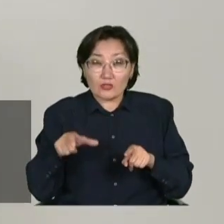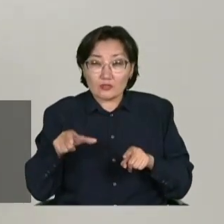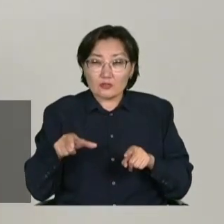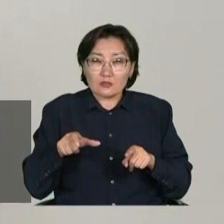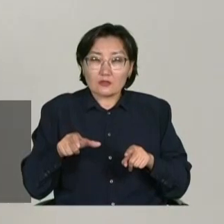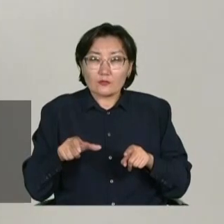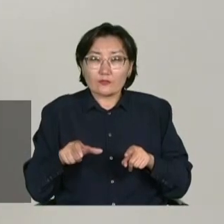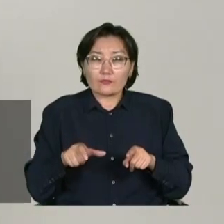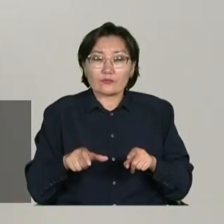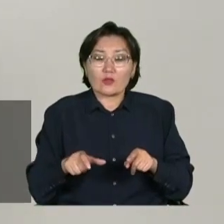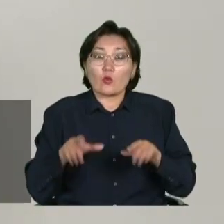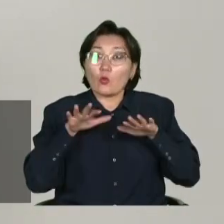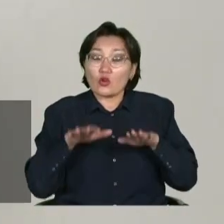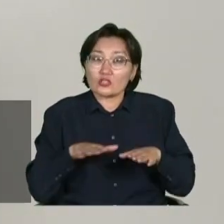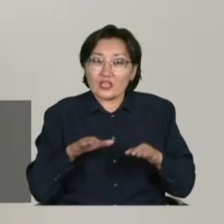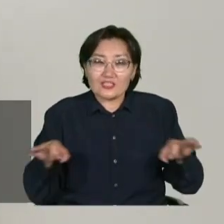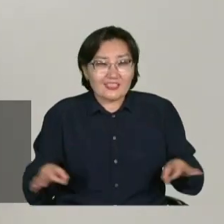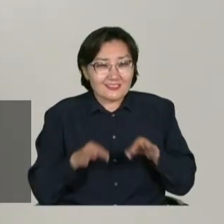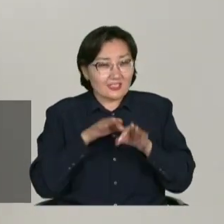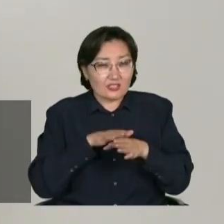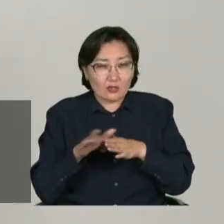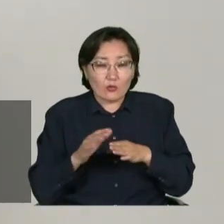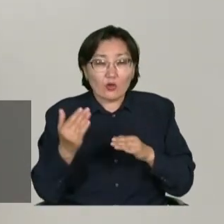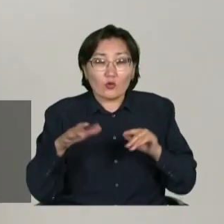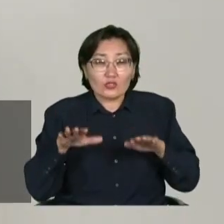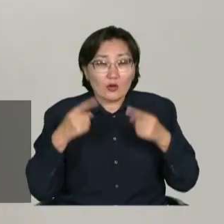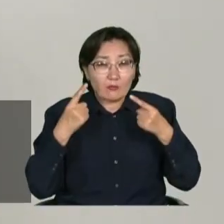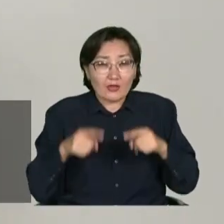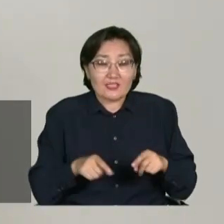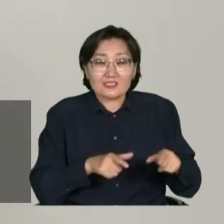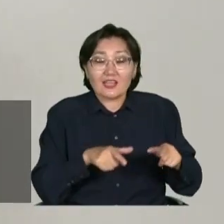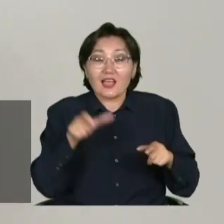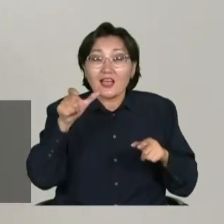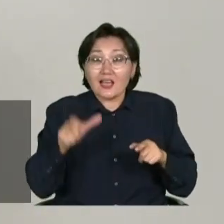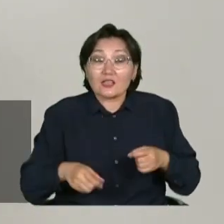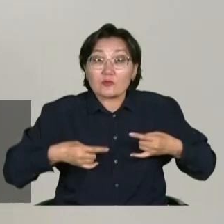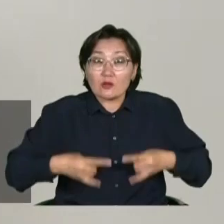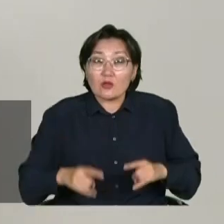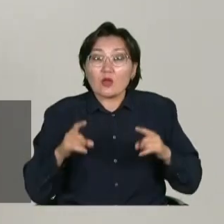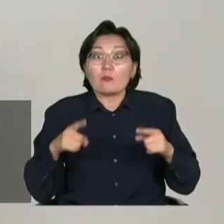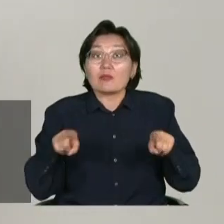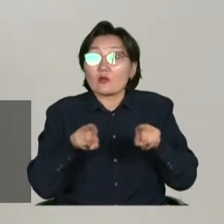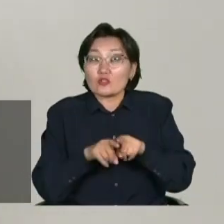ғұмырында үш уақытта толмайды. Оның орнына басқа адамдар келеді, бірақ Мұрат Әуезов сияқты бола